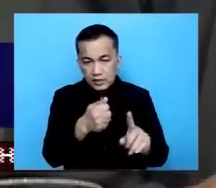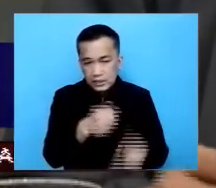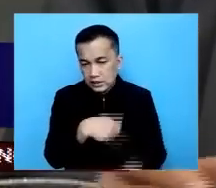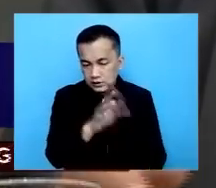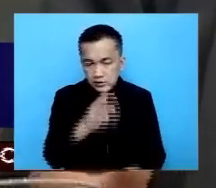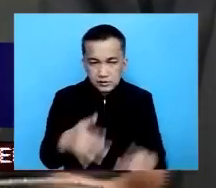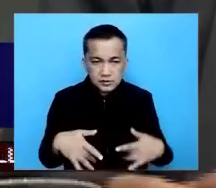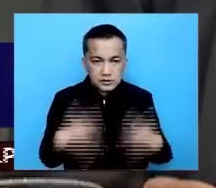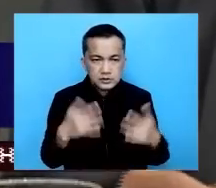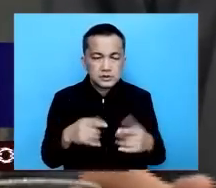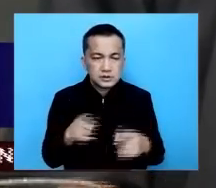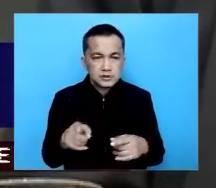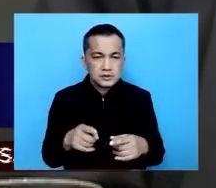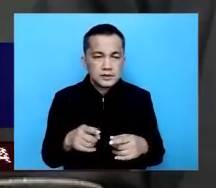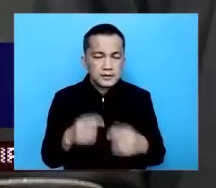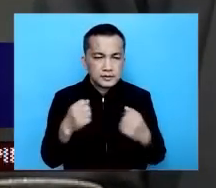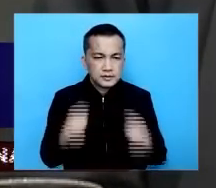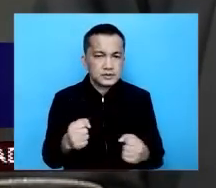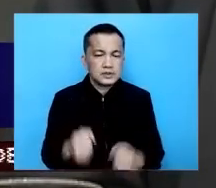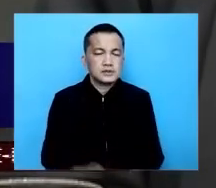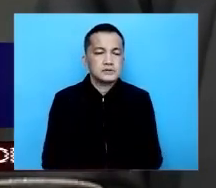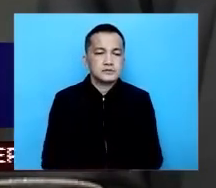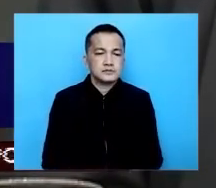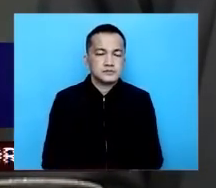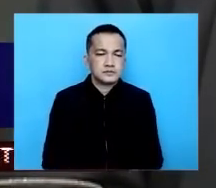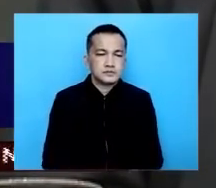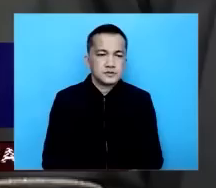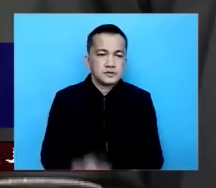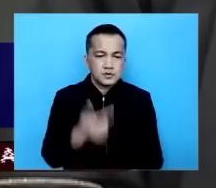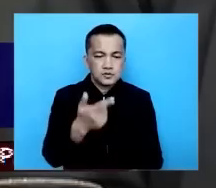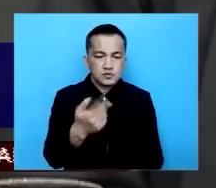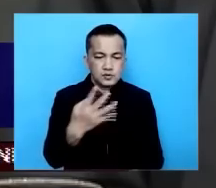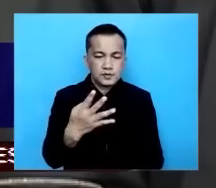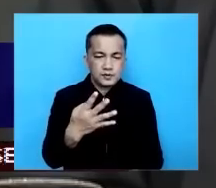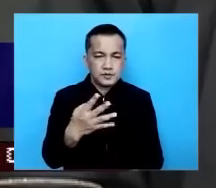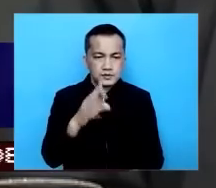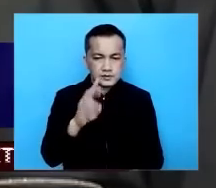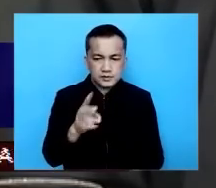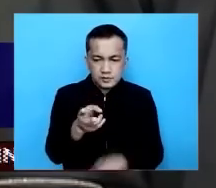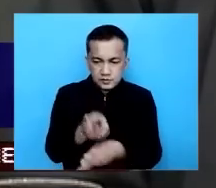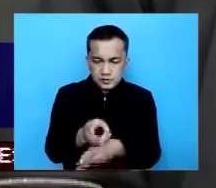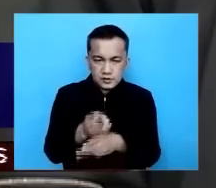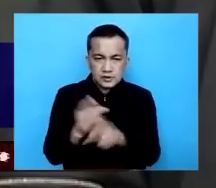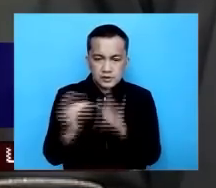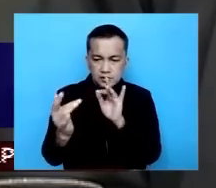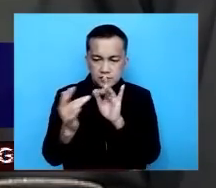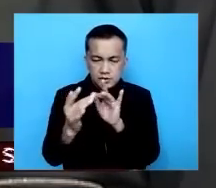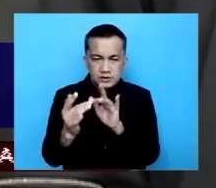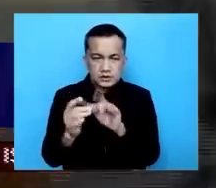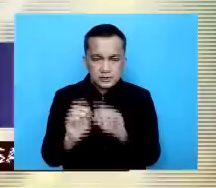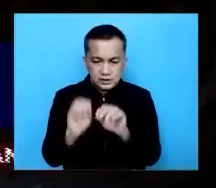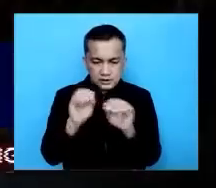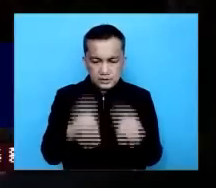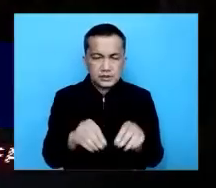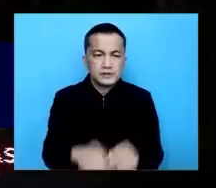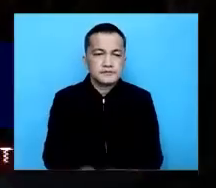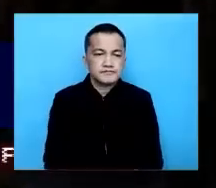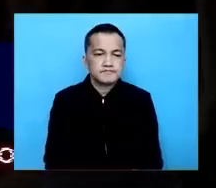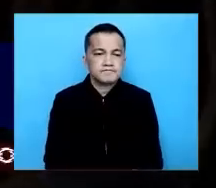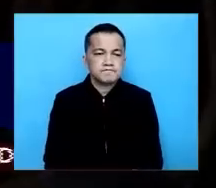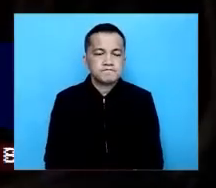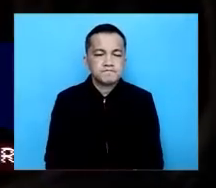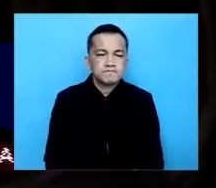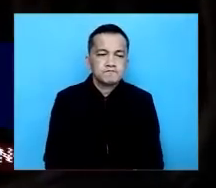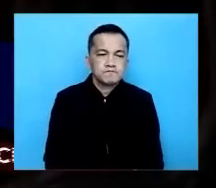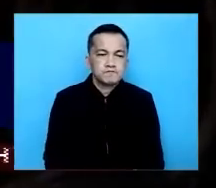That's thing that we have to strengthen. At saka yung 24/7 monitoring connectivity, ilalagay po natin yan.